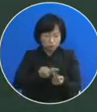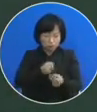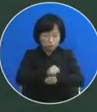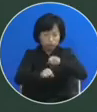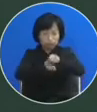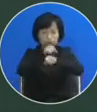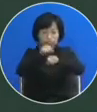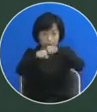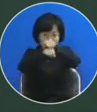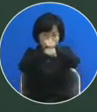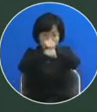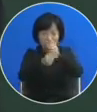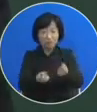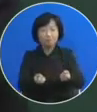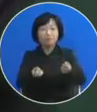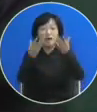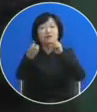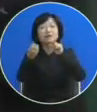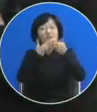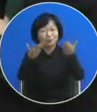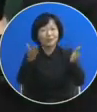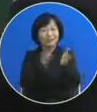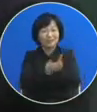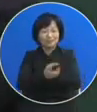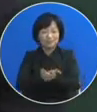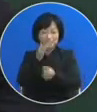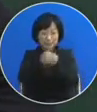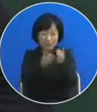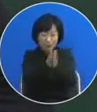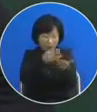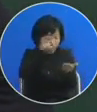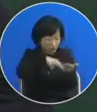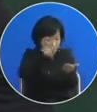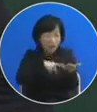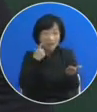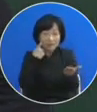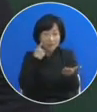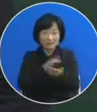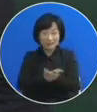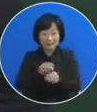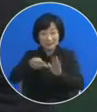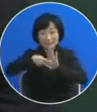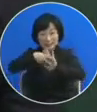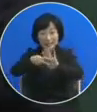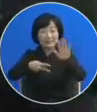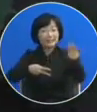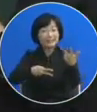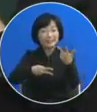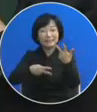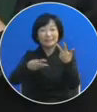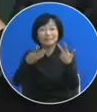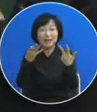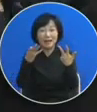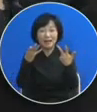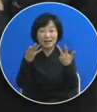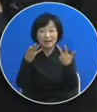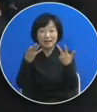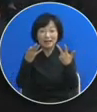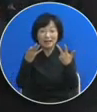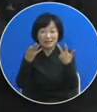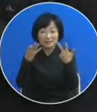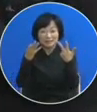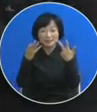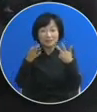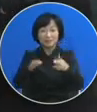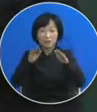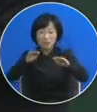gave us the answer of the ingathering. 성경을 자세히 보세요. Look carefully at the Bible. 이사야 7장 14절입니다. Isaiah 7 verse 14. 15. 이